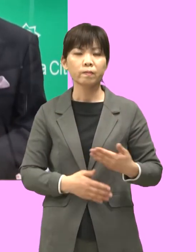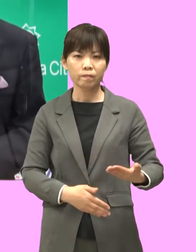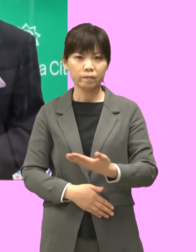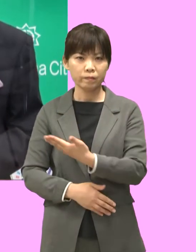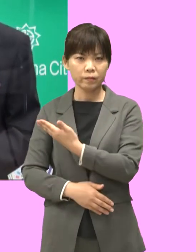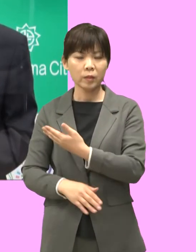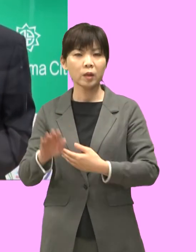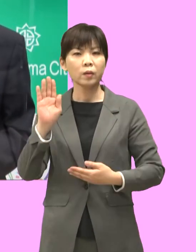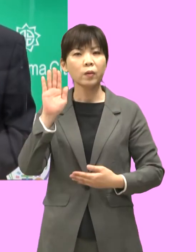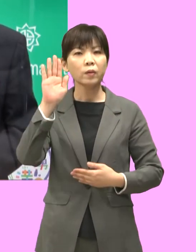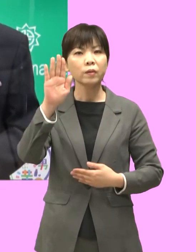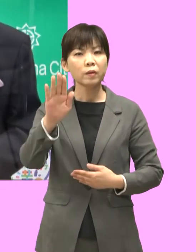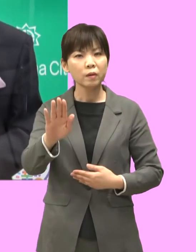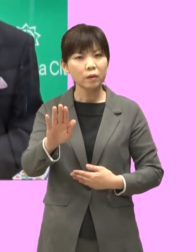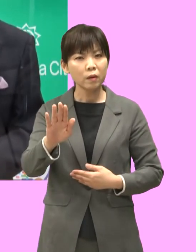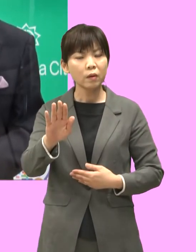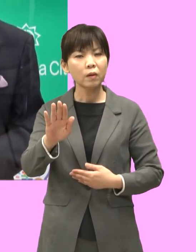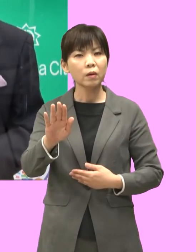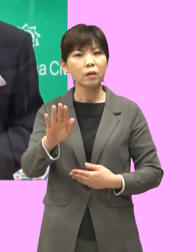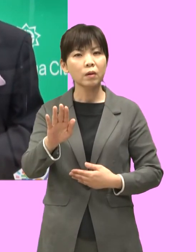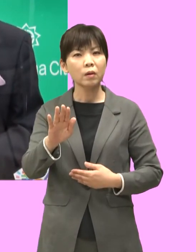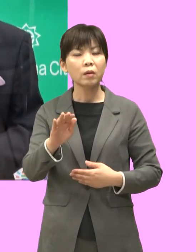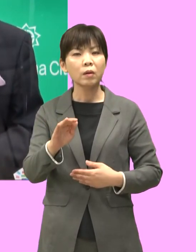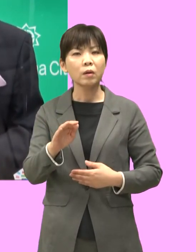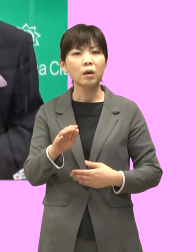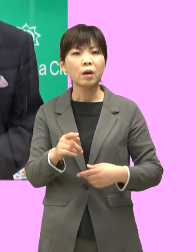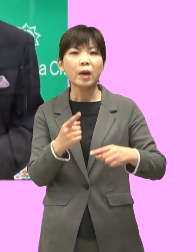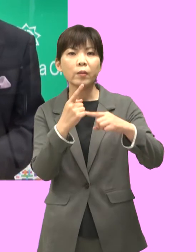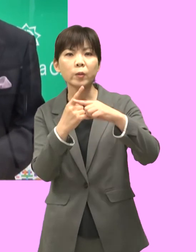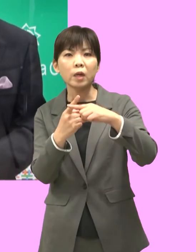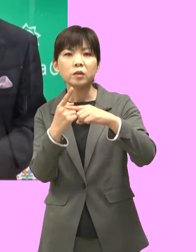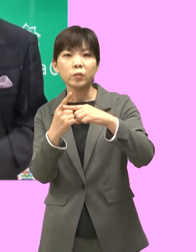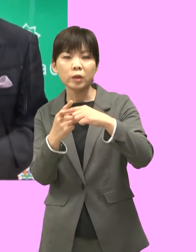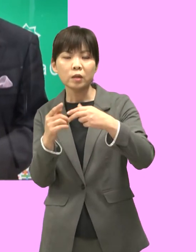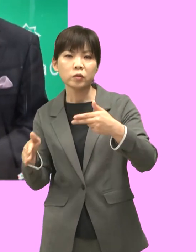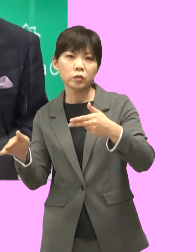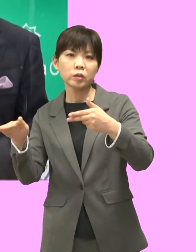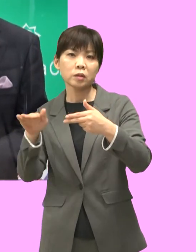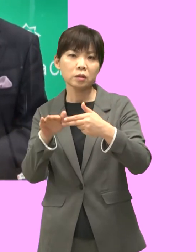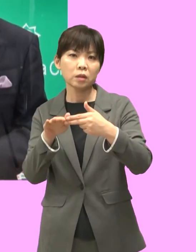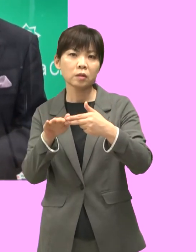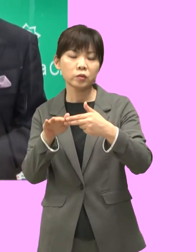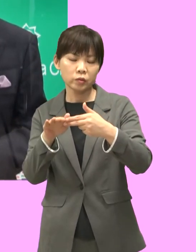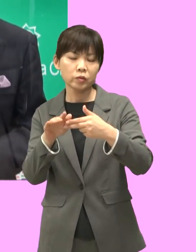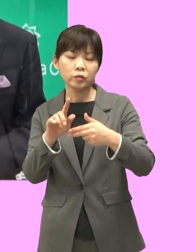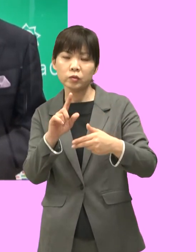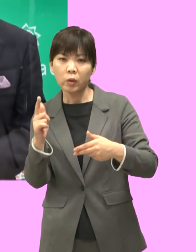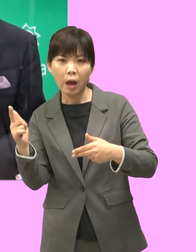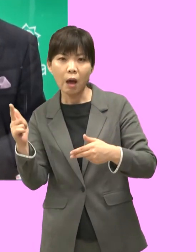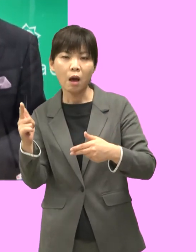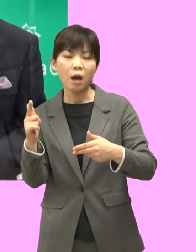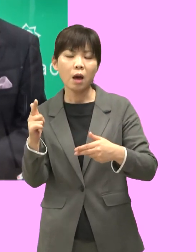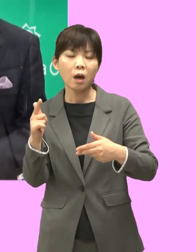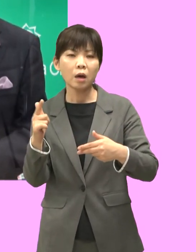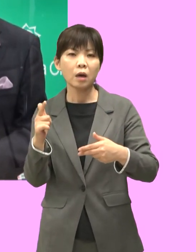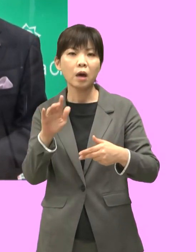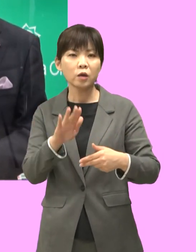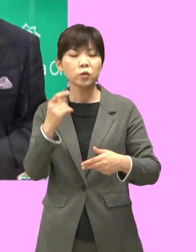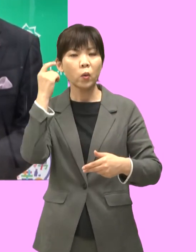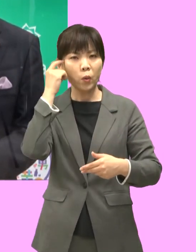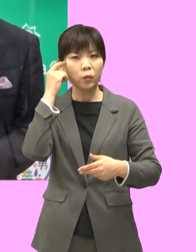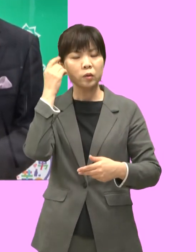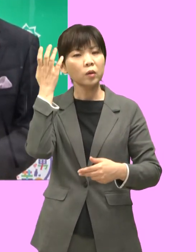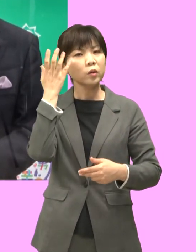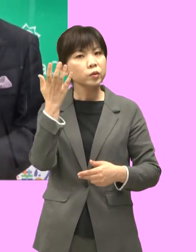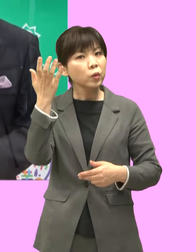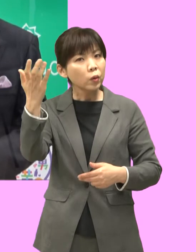まあ、今後その新たに追加をしていくということですけれども、現在その想定されている施設として